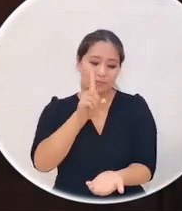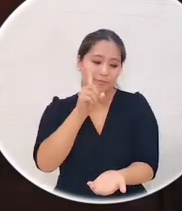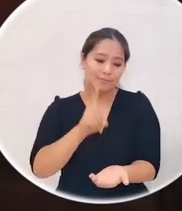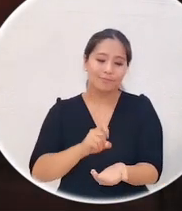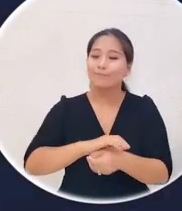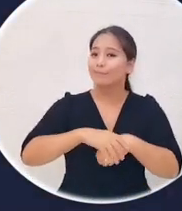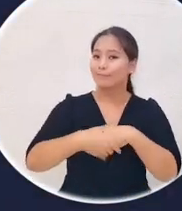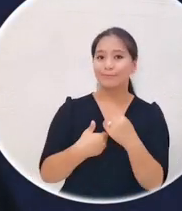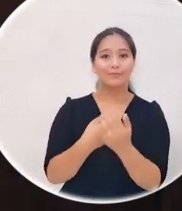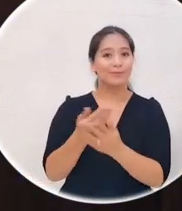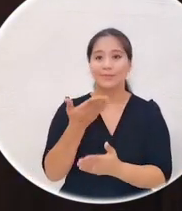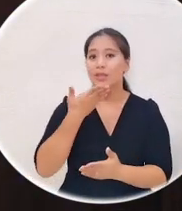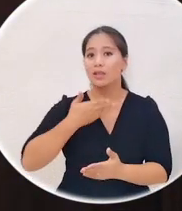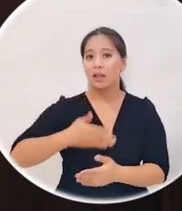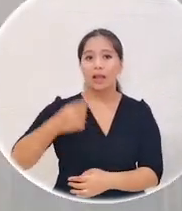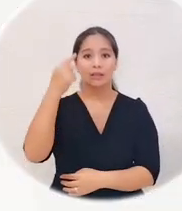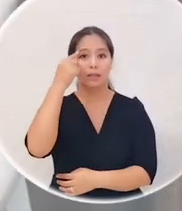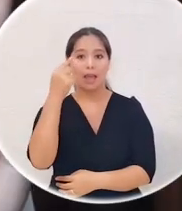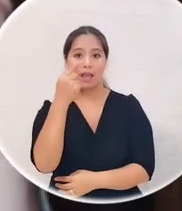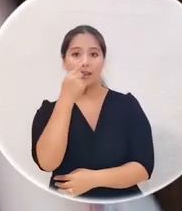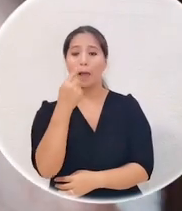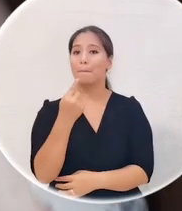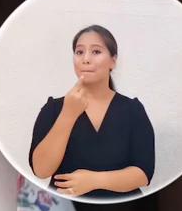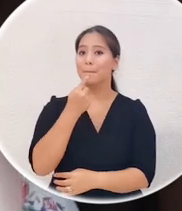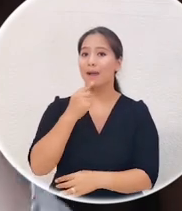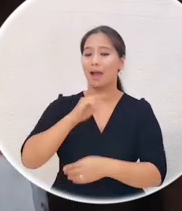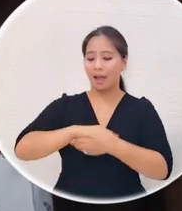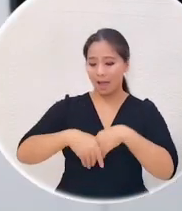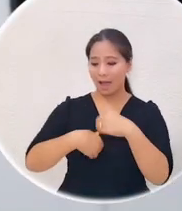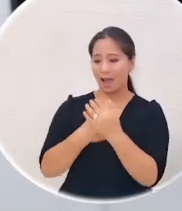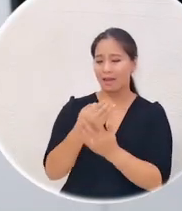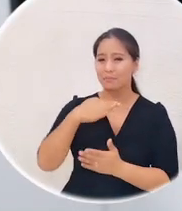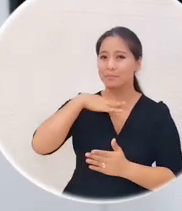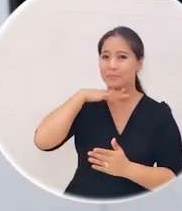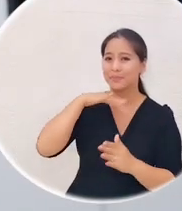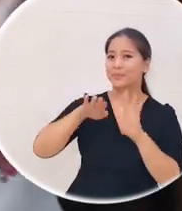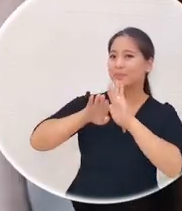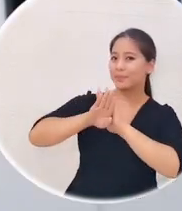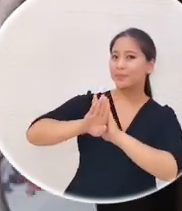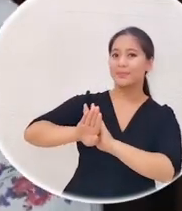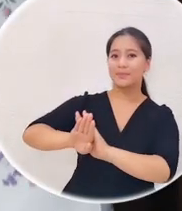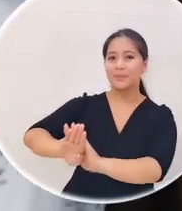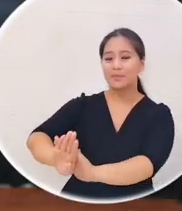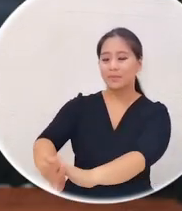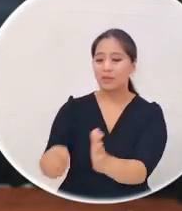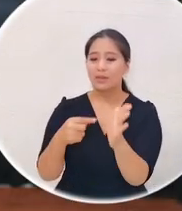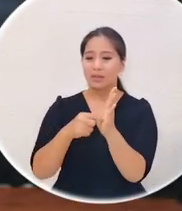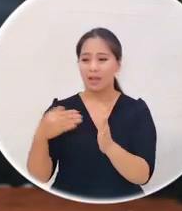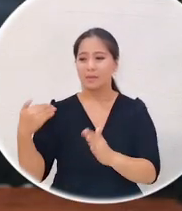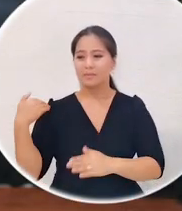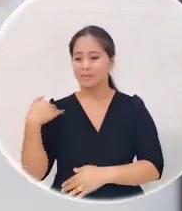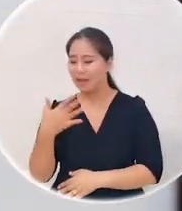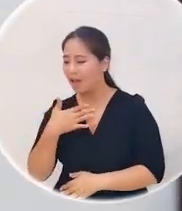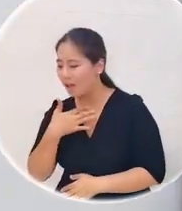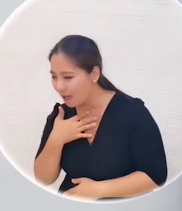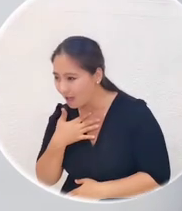บู่หรือใส่เจลแอลกอฮอล์ อย่าสัมผัสตาดังปากถ้ามือบ่สะอาดพอ หากมีอ